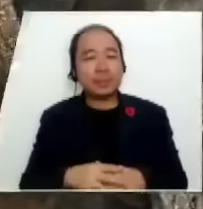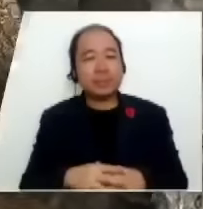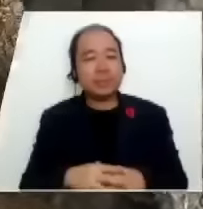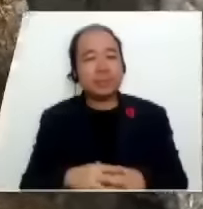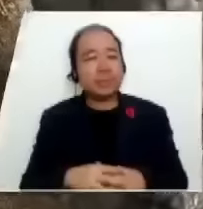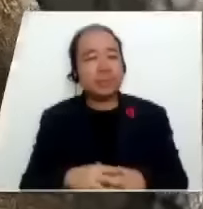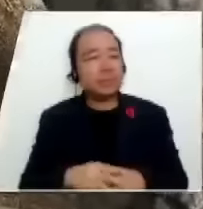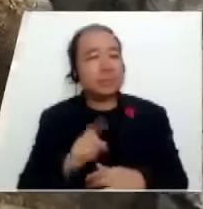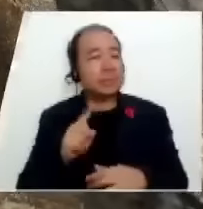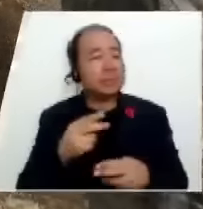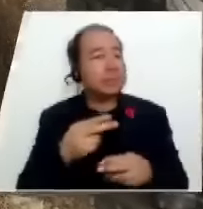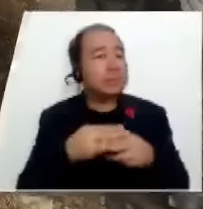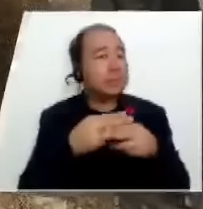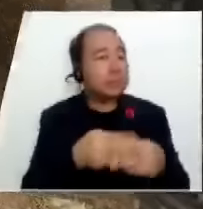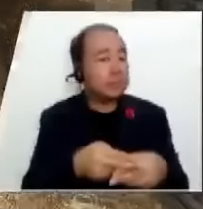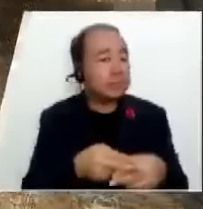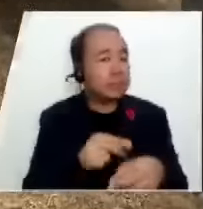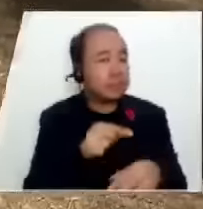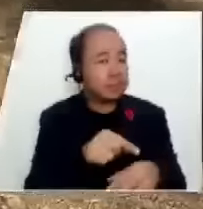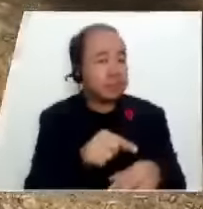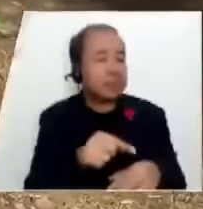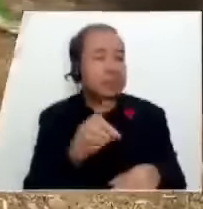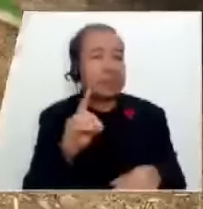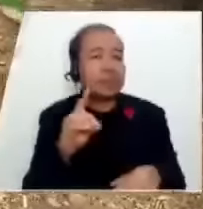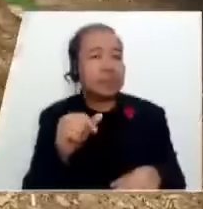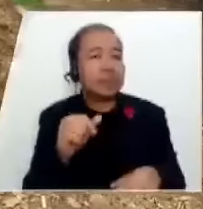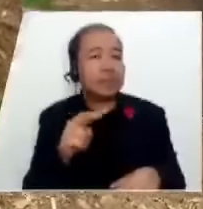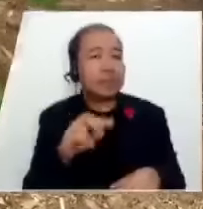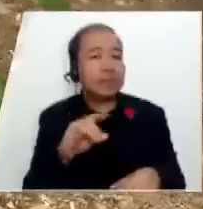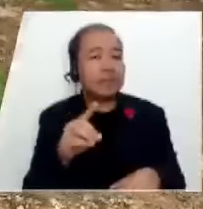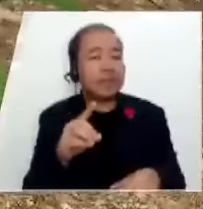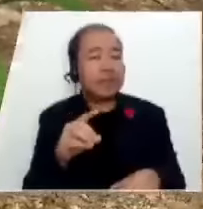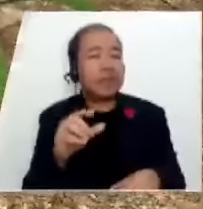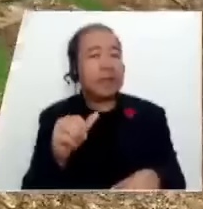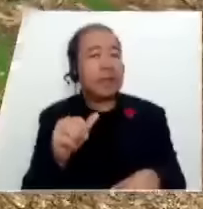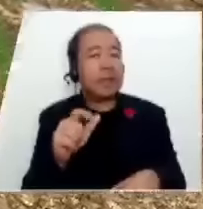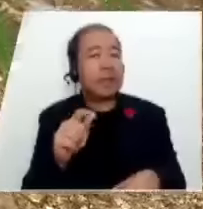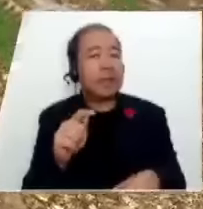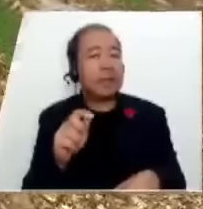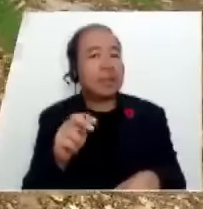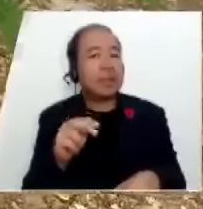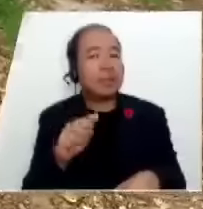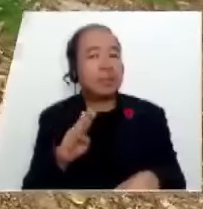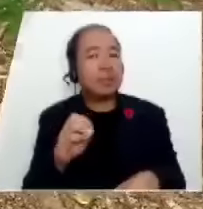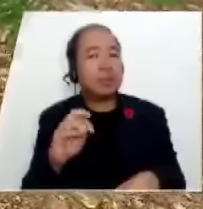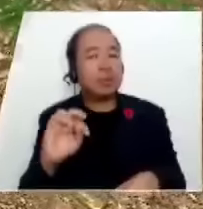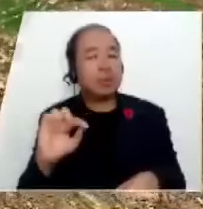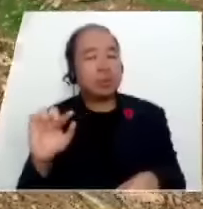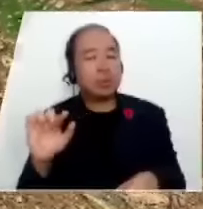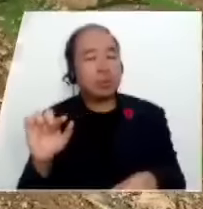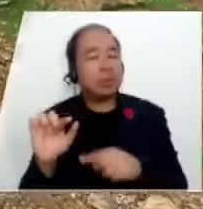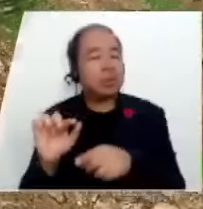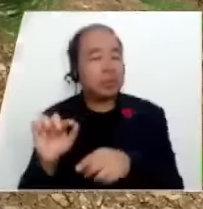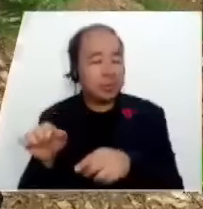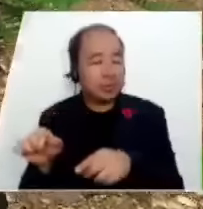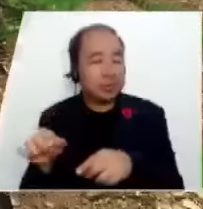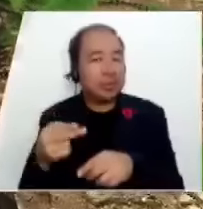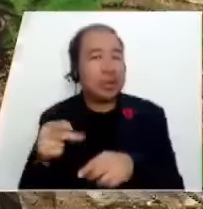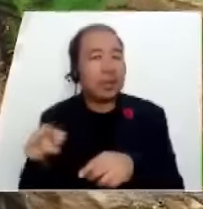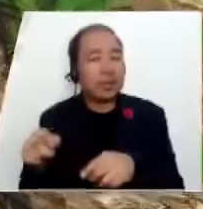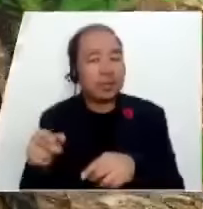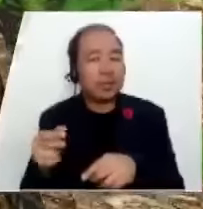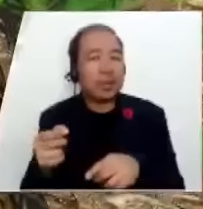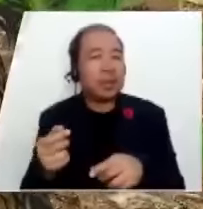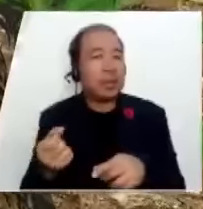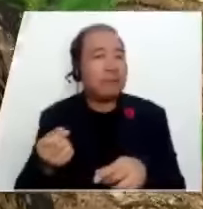Ipinangalan sa sikat na naturalist na si Sir David Attenborough ang Nepenthes attenboroughi o Attenborough's pitcher plant. Maaari itong